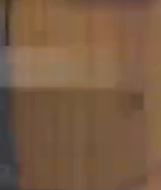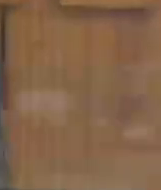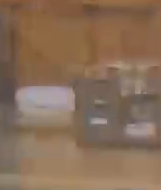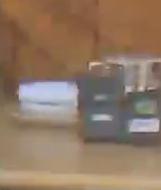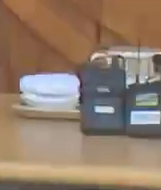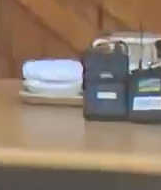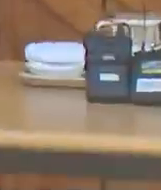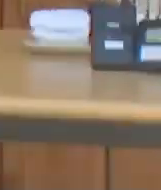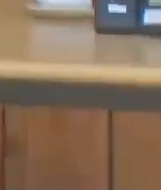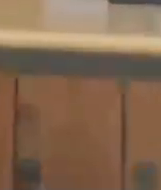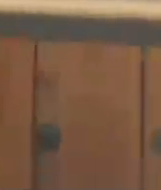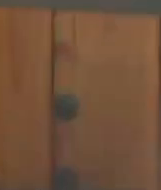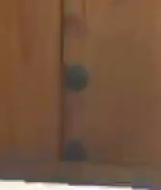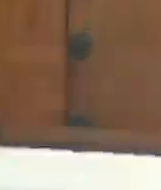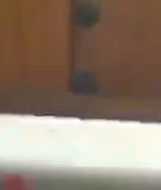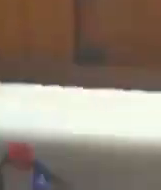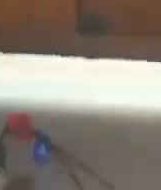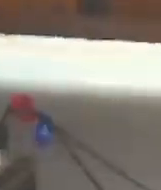하겠습니다.